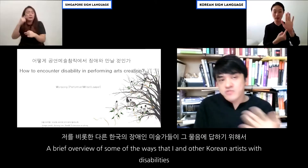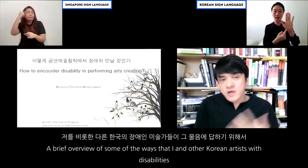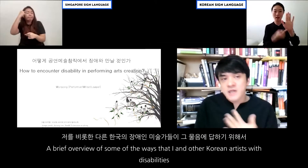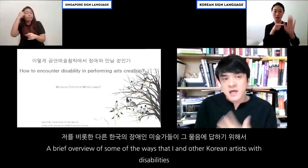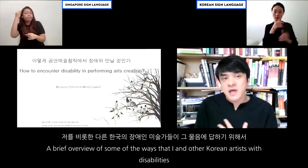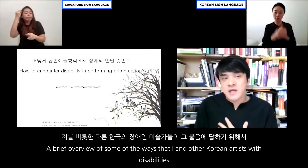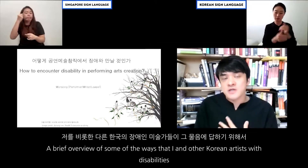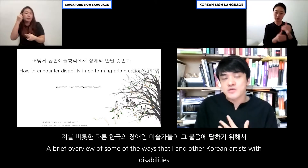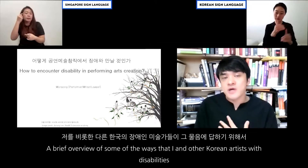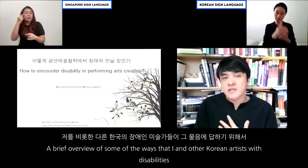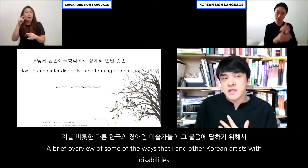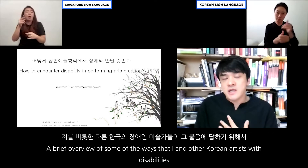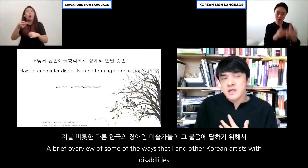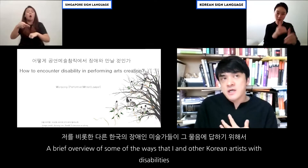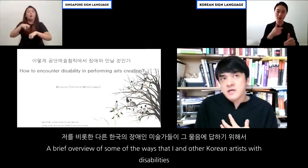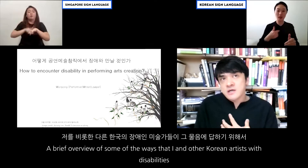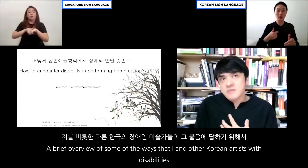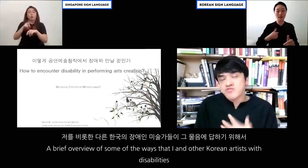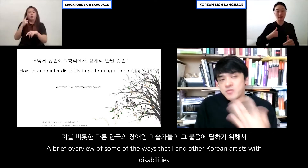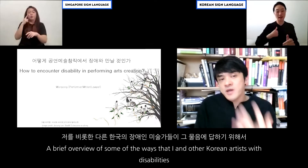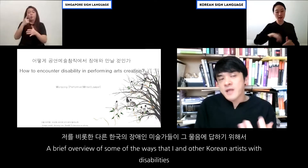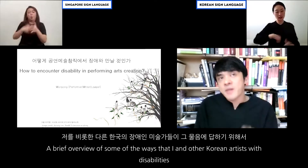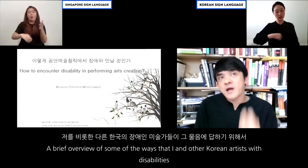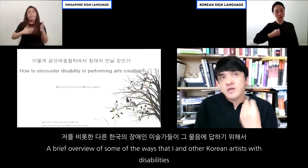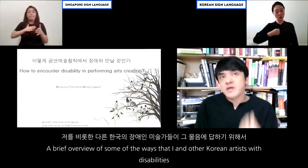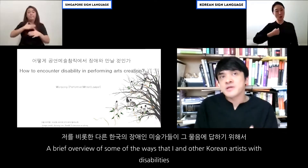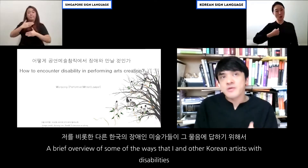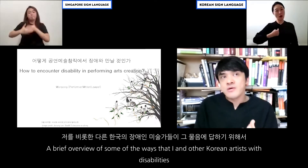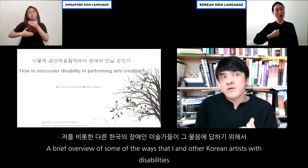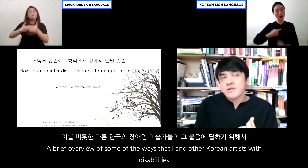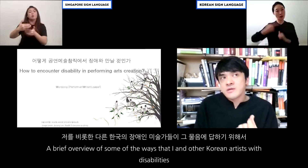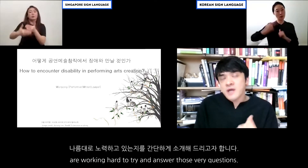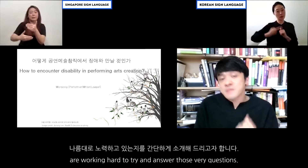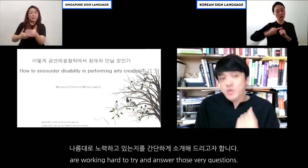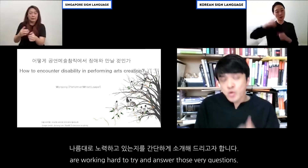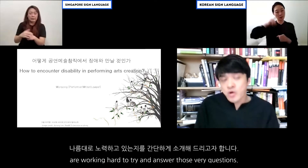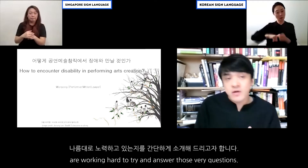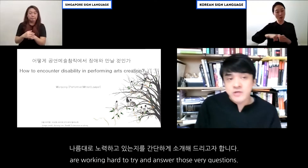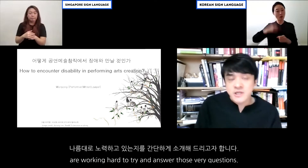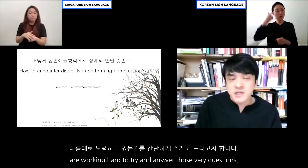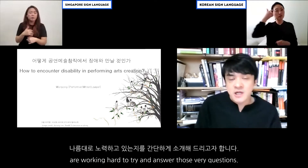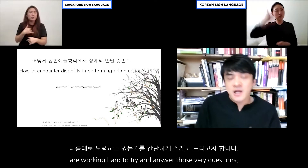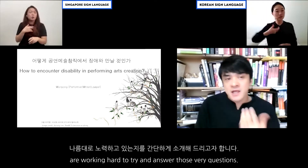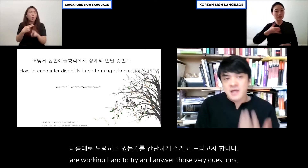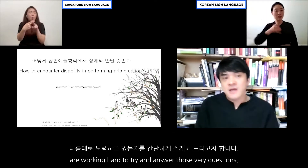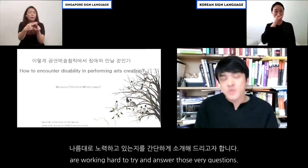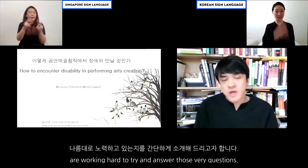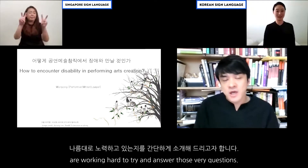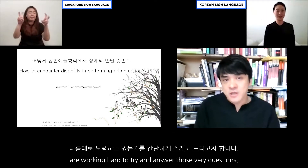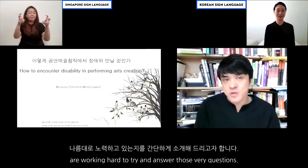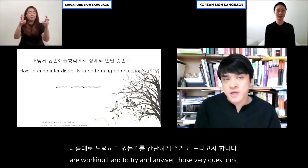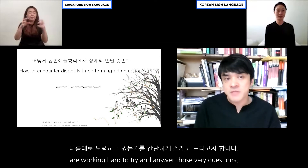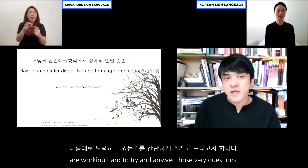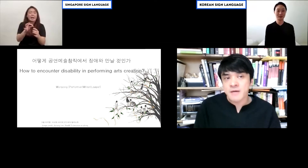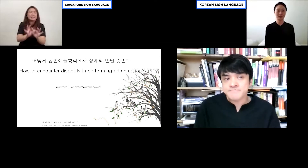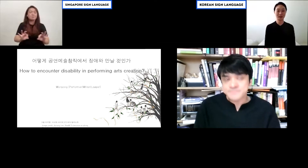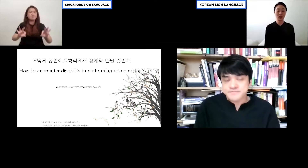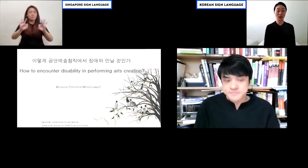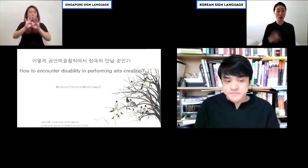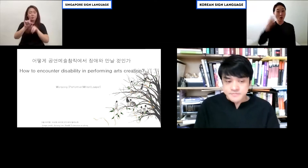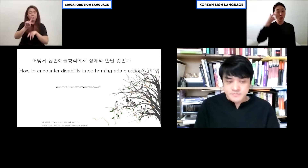다른 한국의 장애인 예술가들이 그 물음에 답하기 위해서 나름대로 노력하고 있는지를 간단하게 소개해드리고자